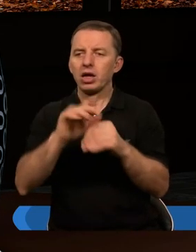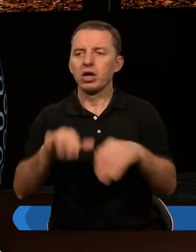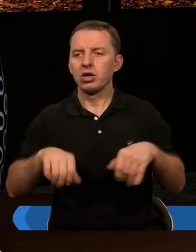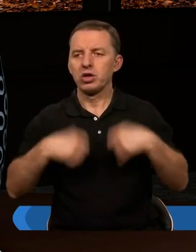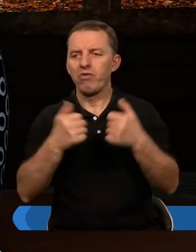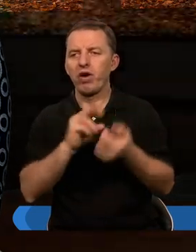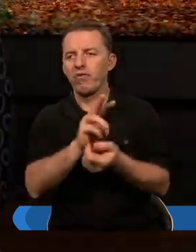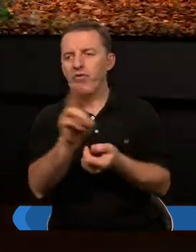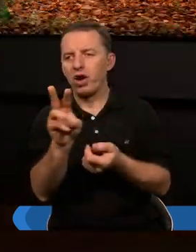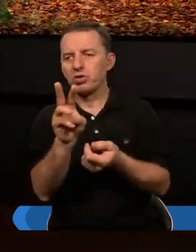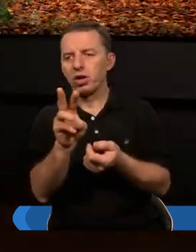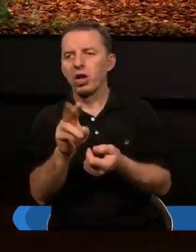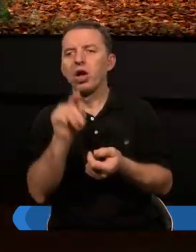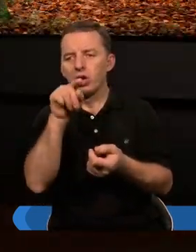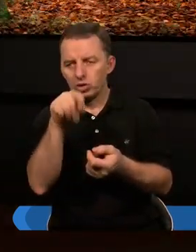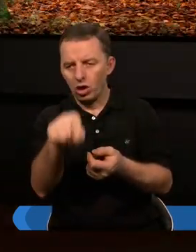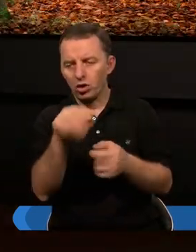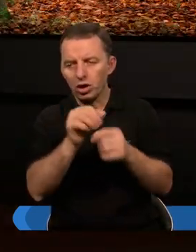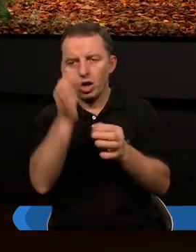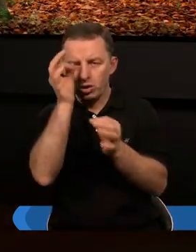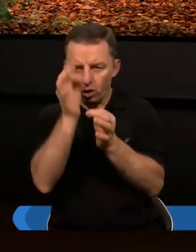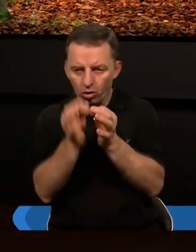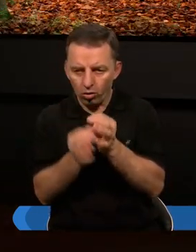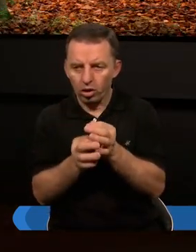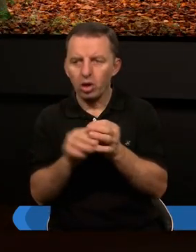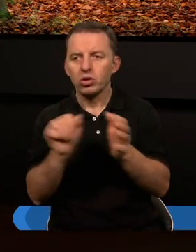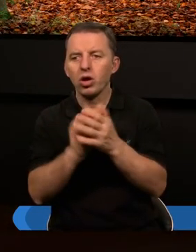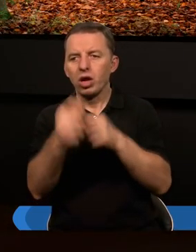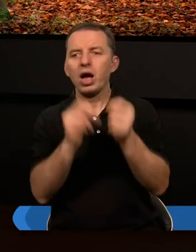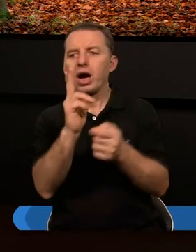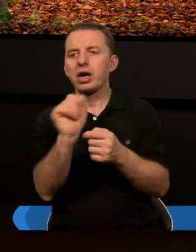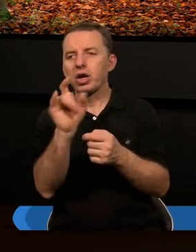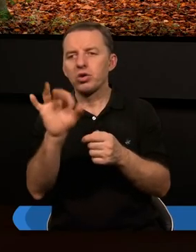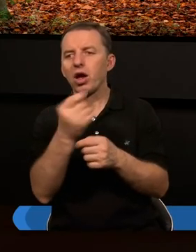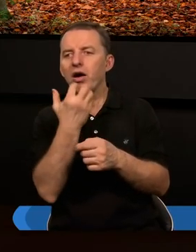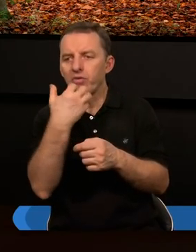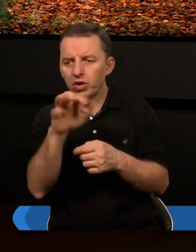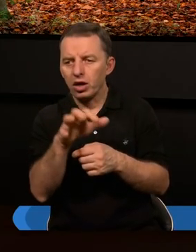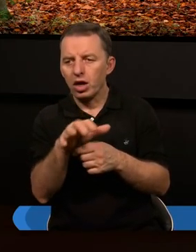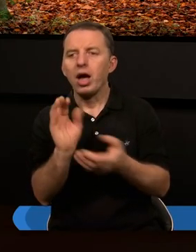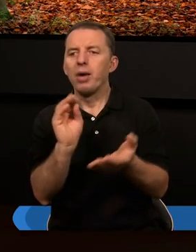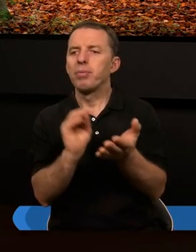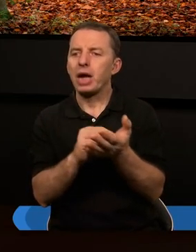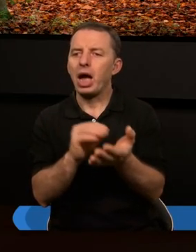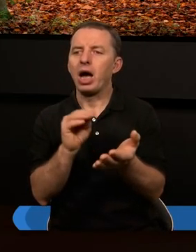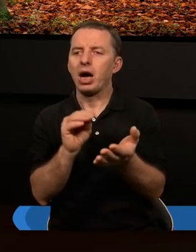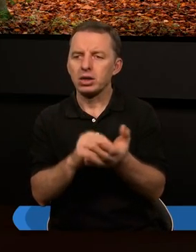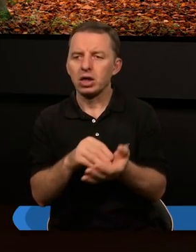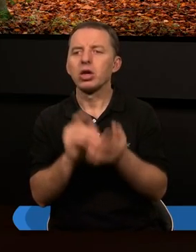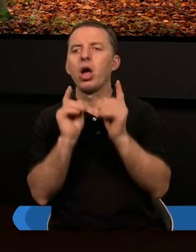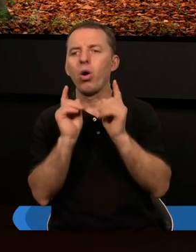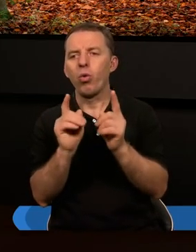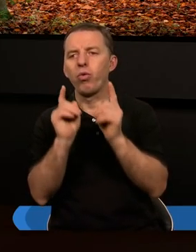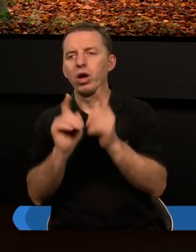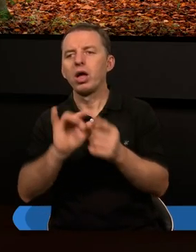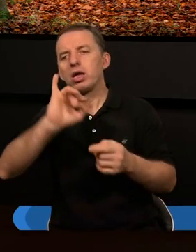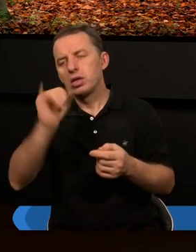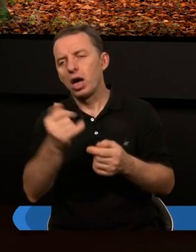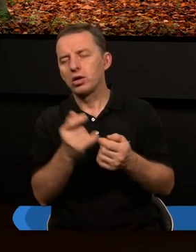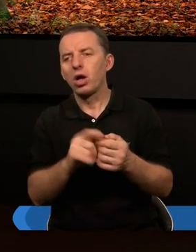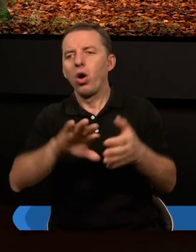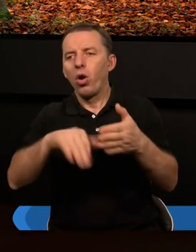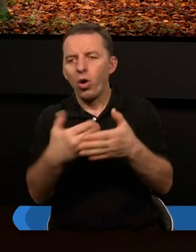waszym. I to jest dokładnie to, do czego nawiązywała Krysia wcześniej, ale to są bardzo praktyczne uwagi, jak się